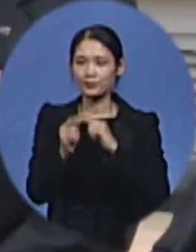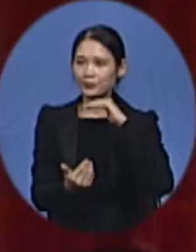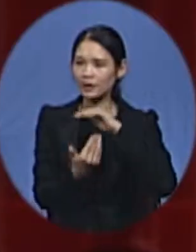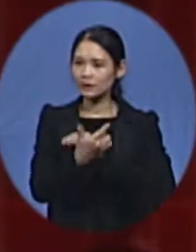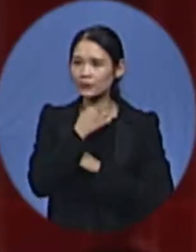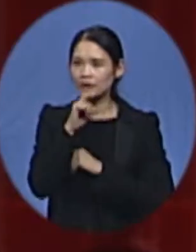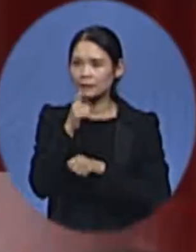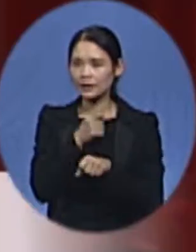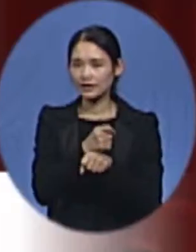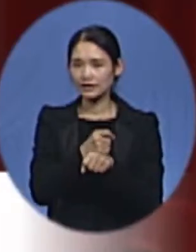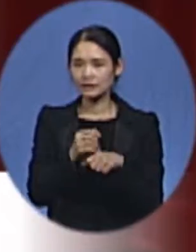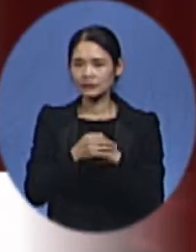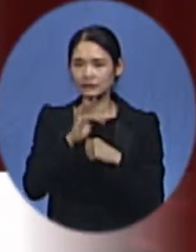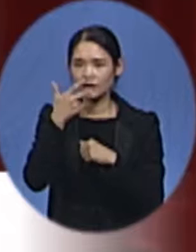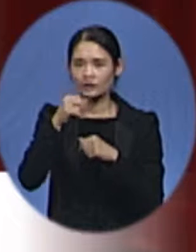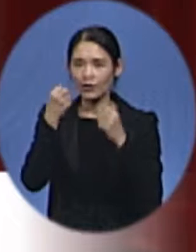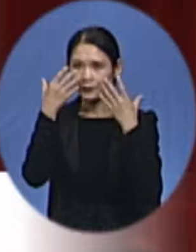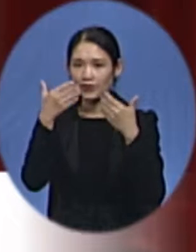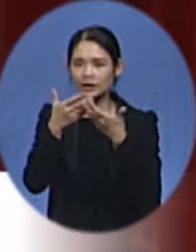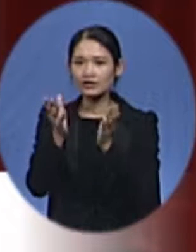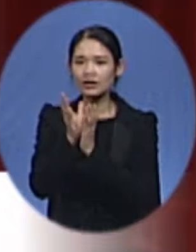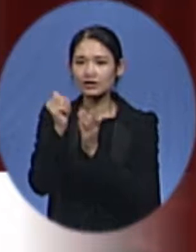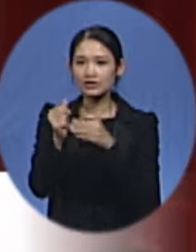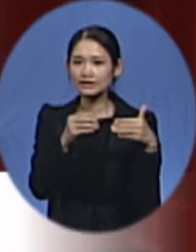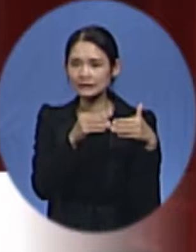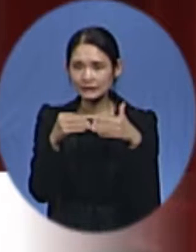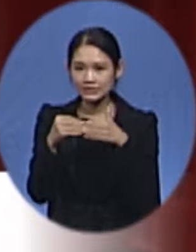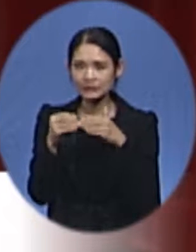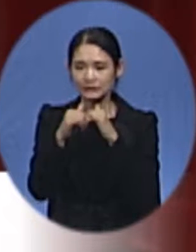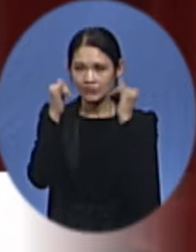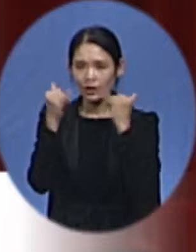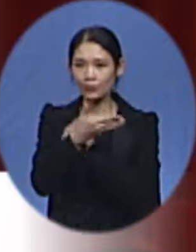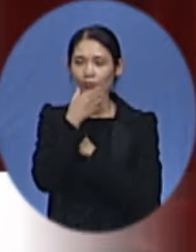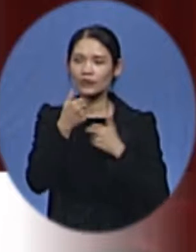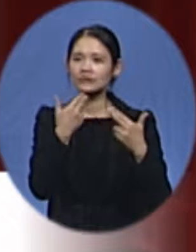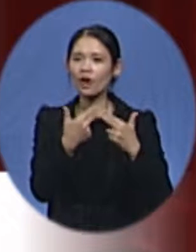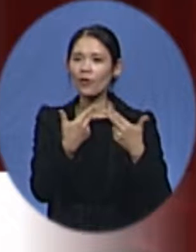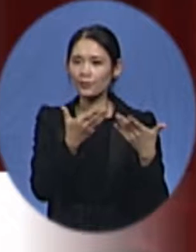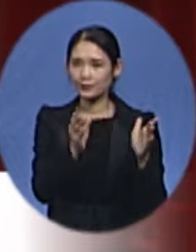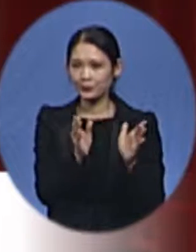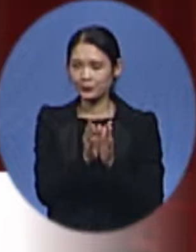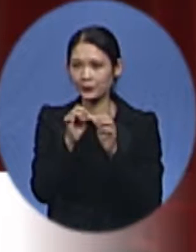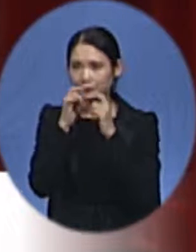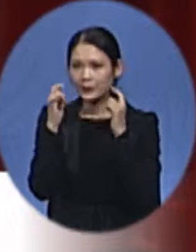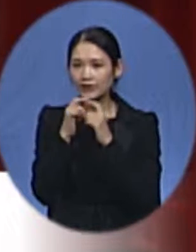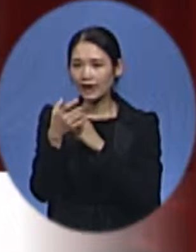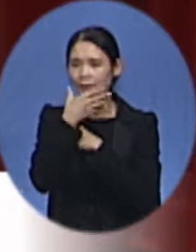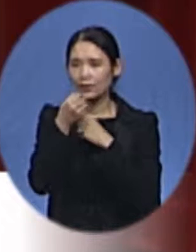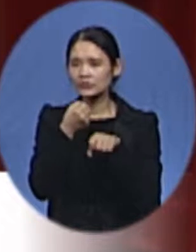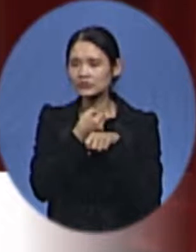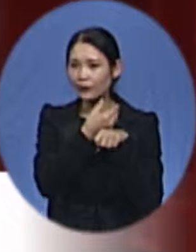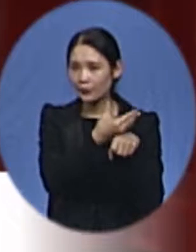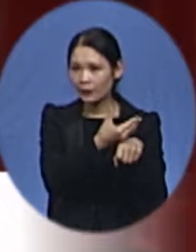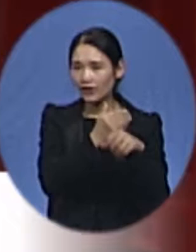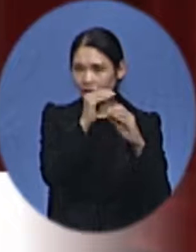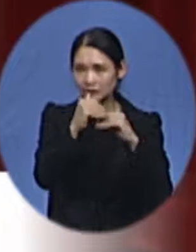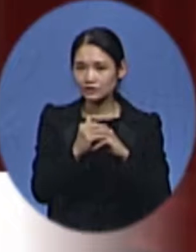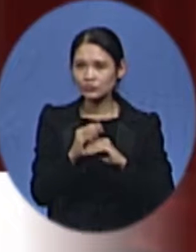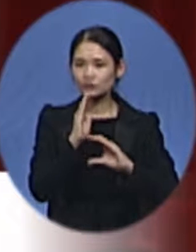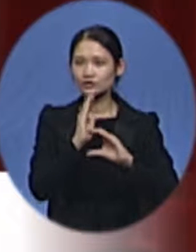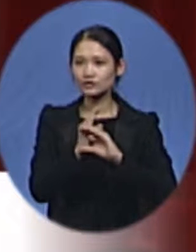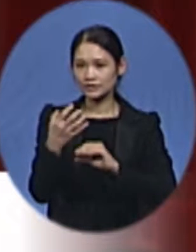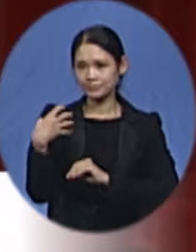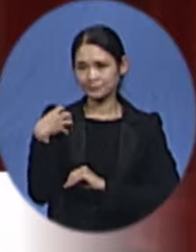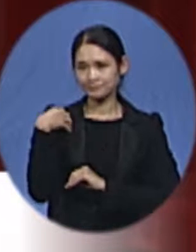말했습니다. 서상목 신임 회장님께서 이끄시는 사회복지협의회가 민간복지 전달체계의 중심이